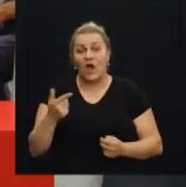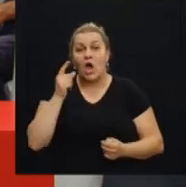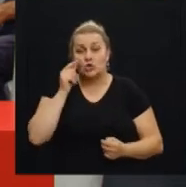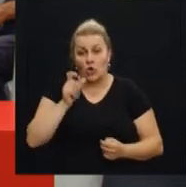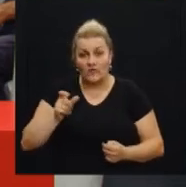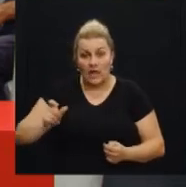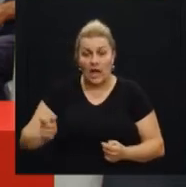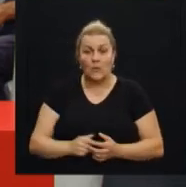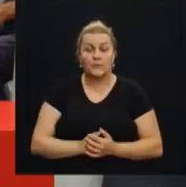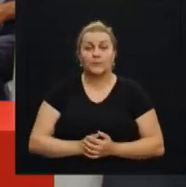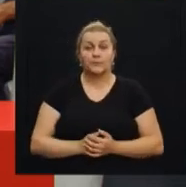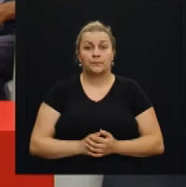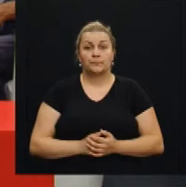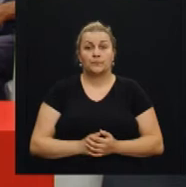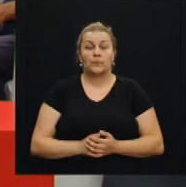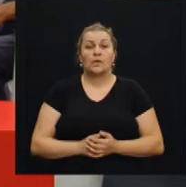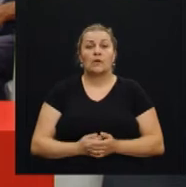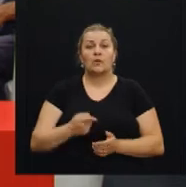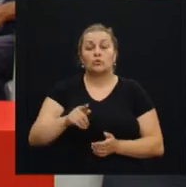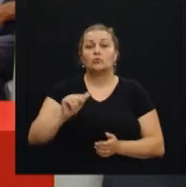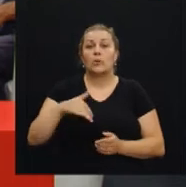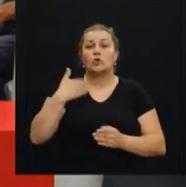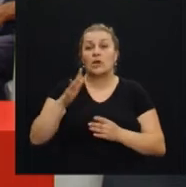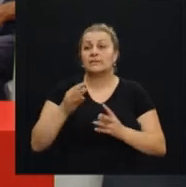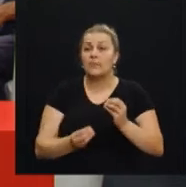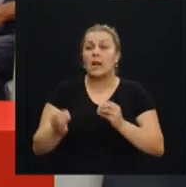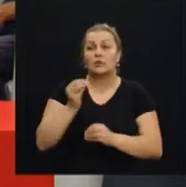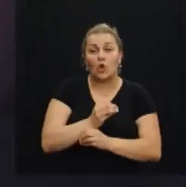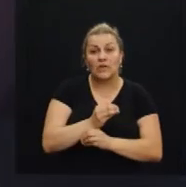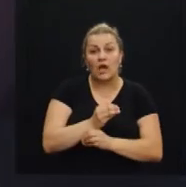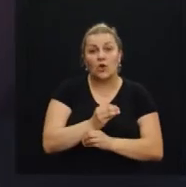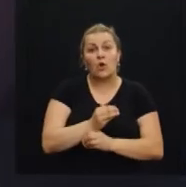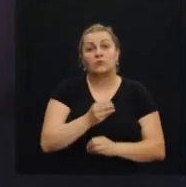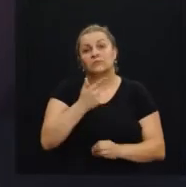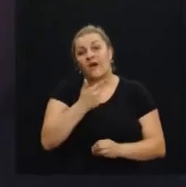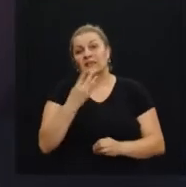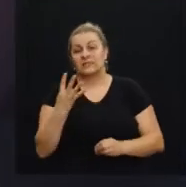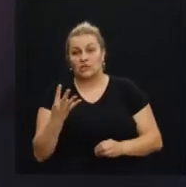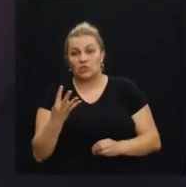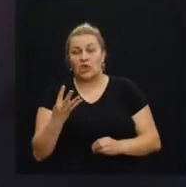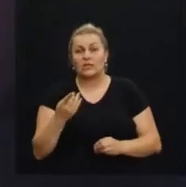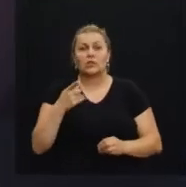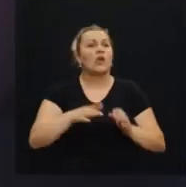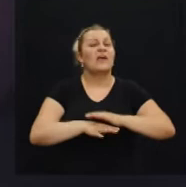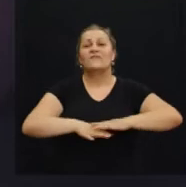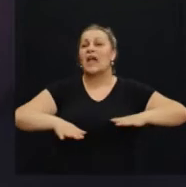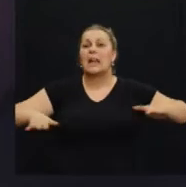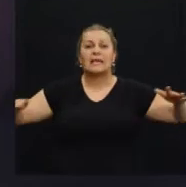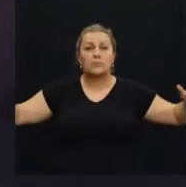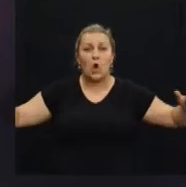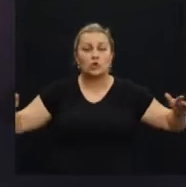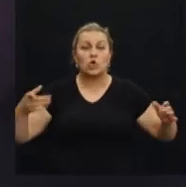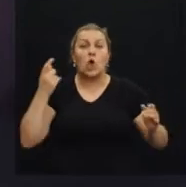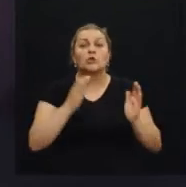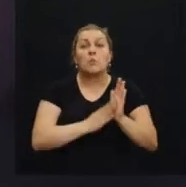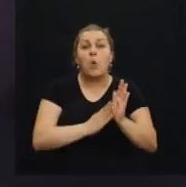I kasnije smo imali tu dodano još 24. To je velik prostor, to je od Mokošice,